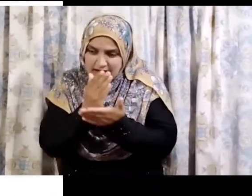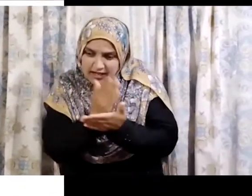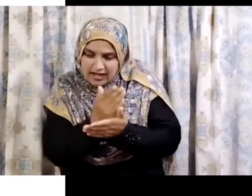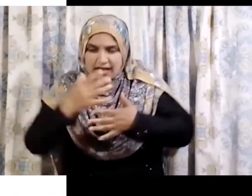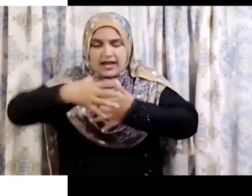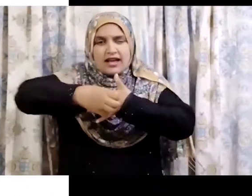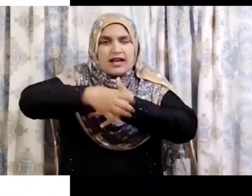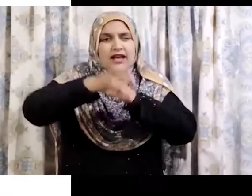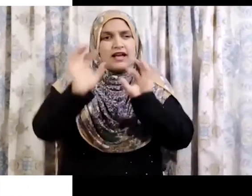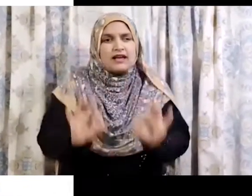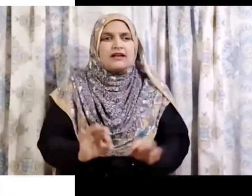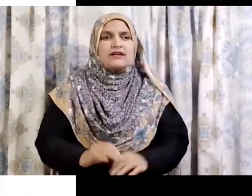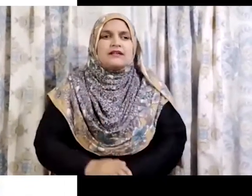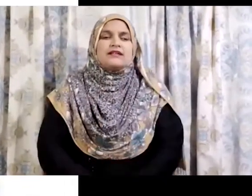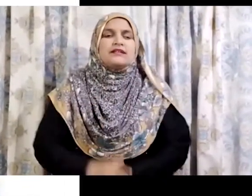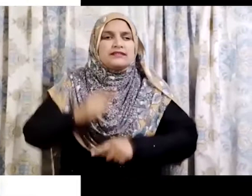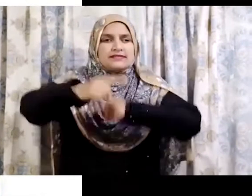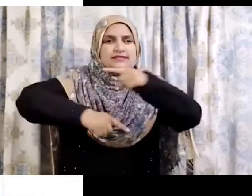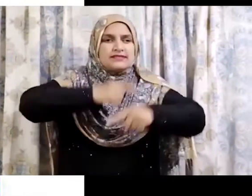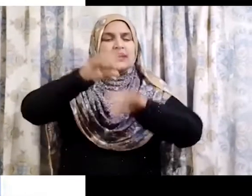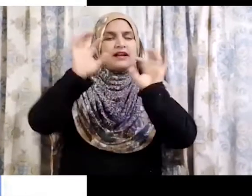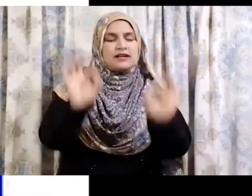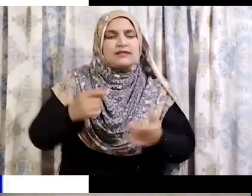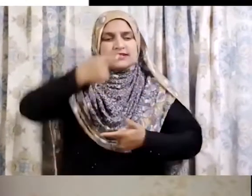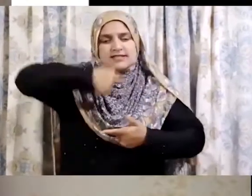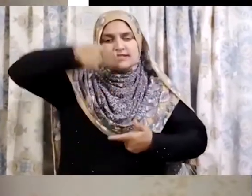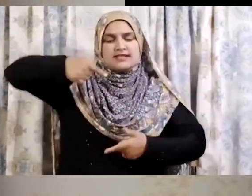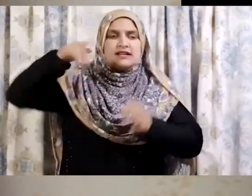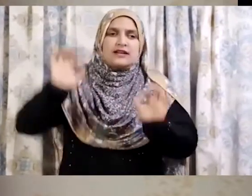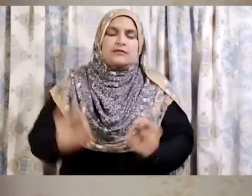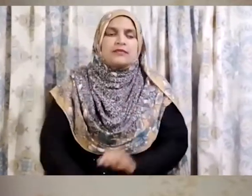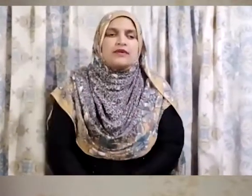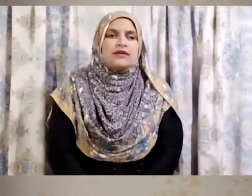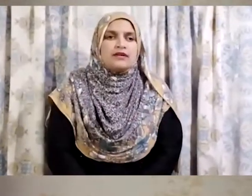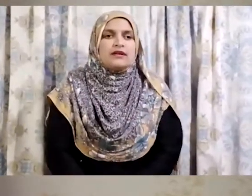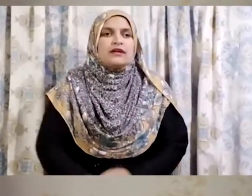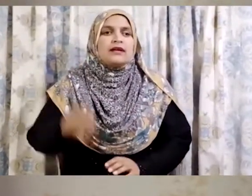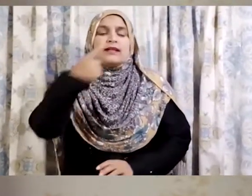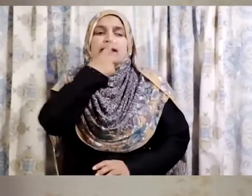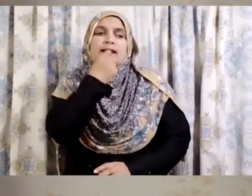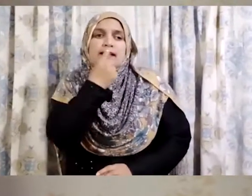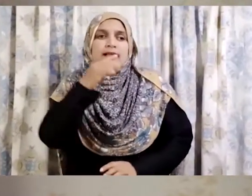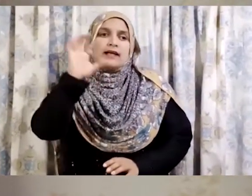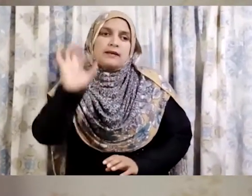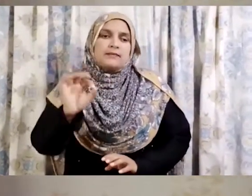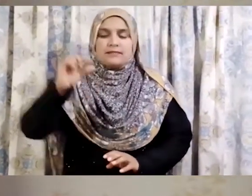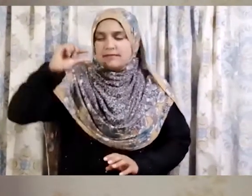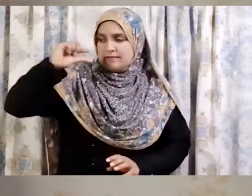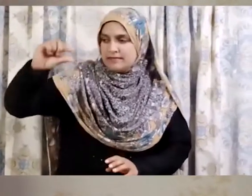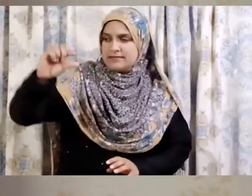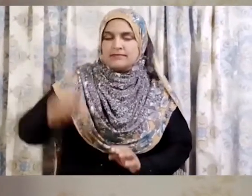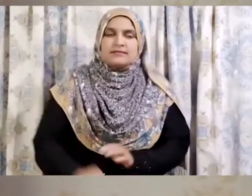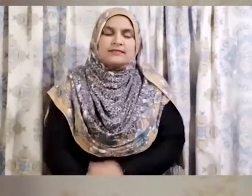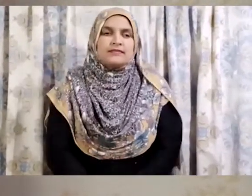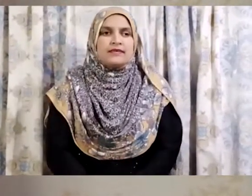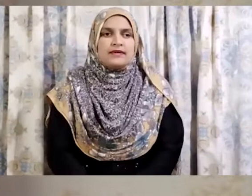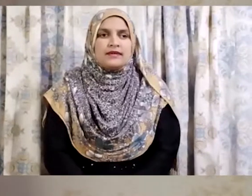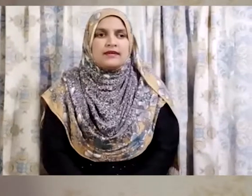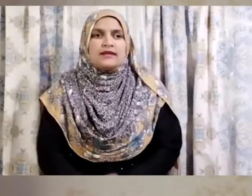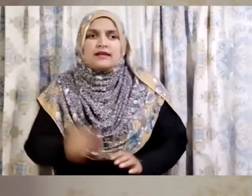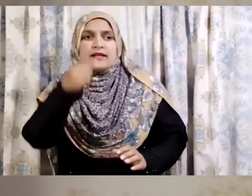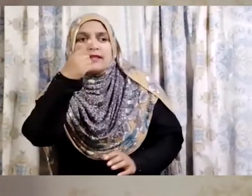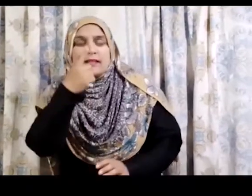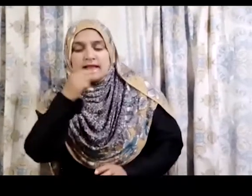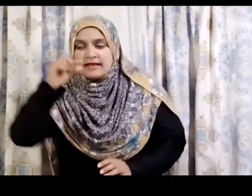सुर्ख रंग का कोर्ट ये जाहिर करता है कि टुथ पेस्ट कुदर्टी और केमियाई अज्जा की अमेजिश से